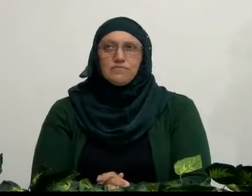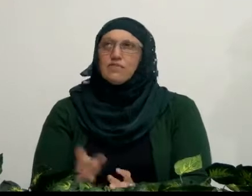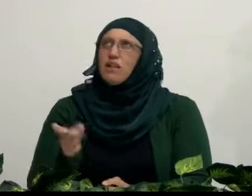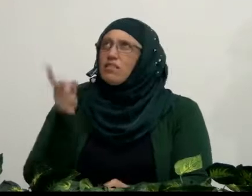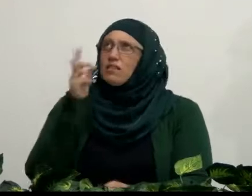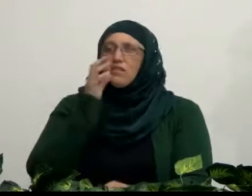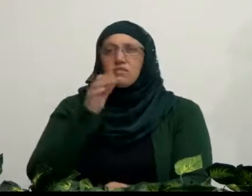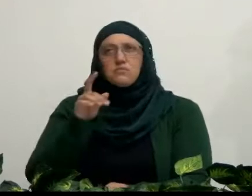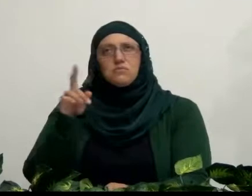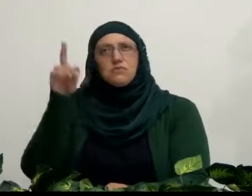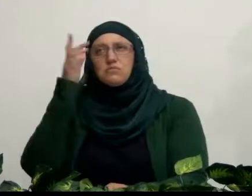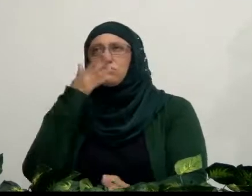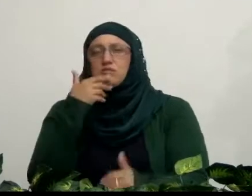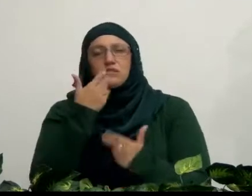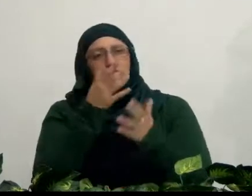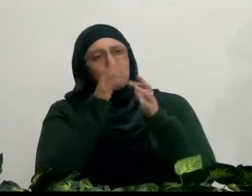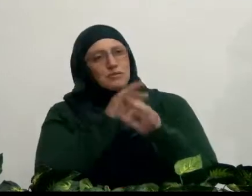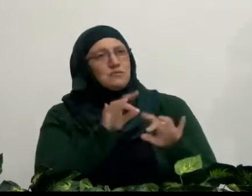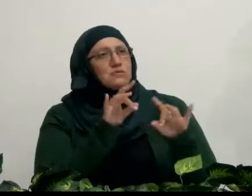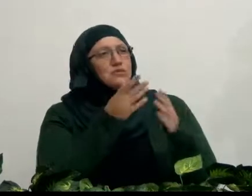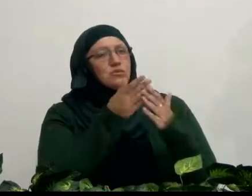اللهم صل على